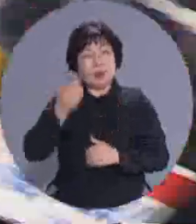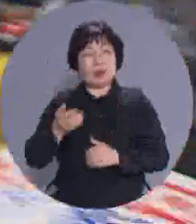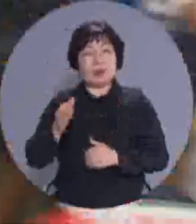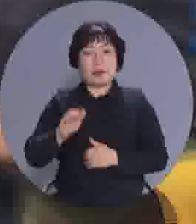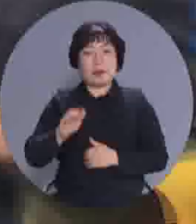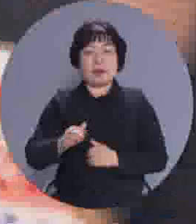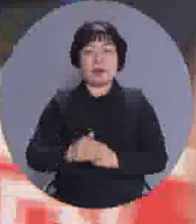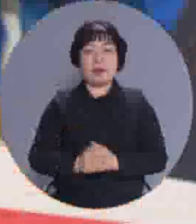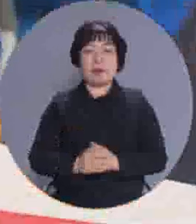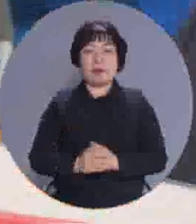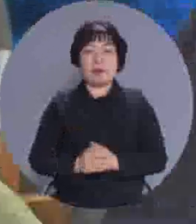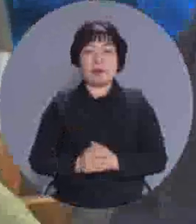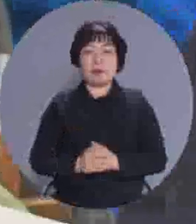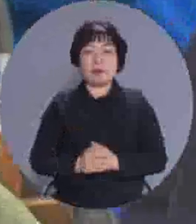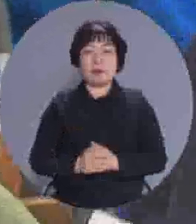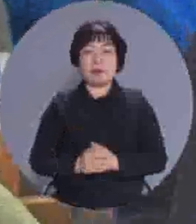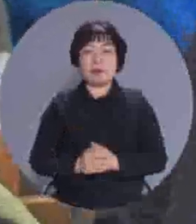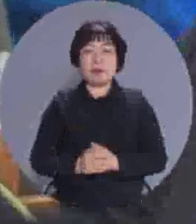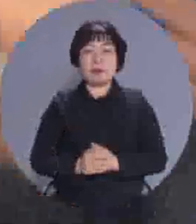읽힙니다.